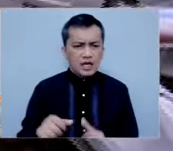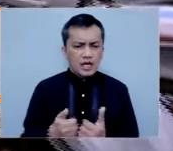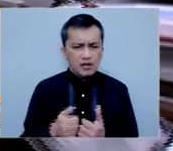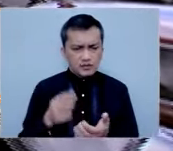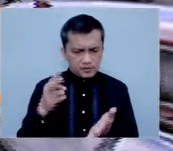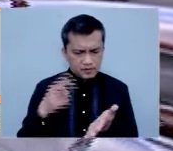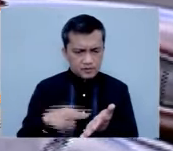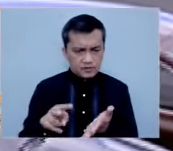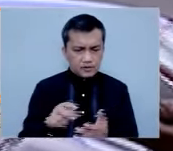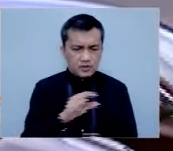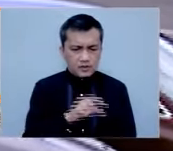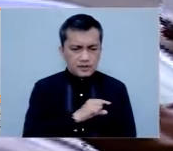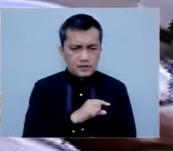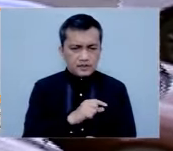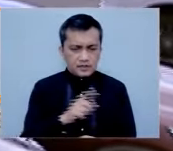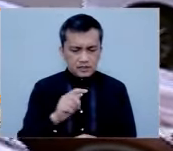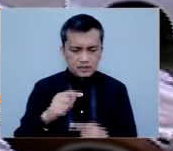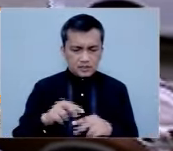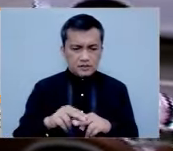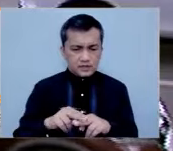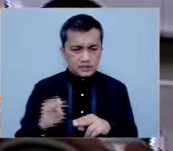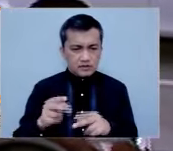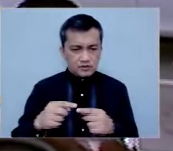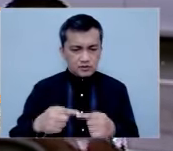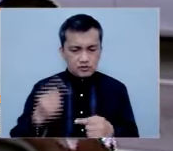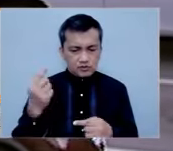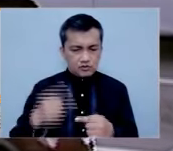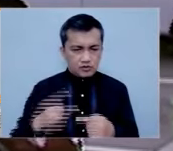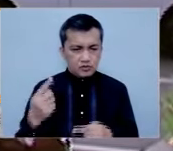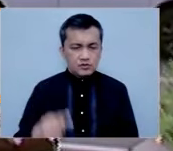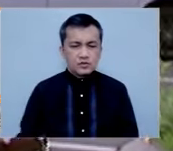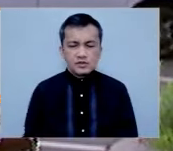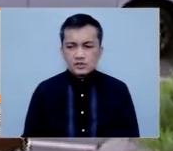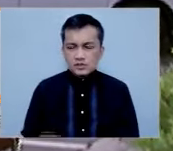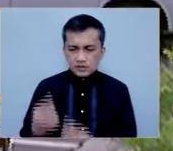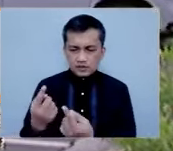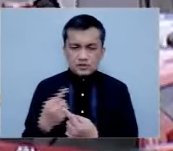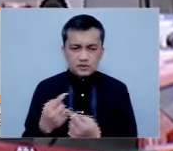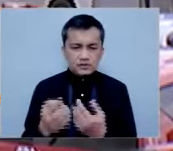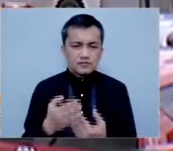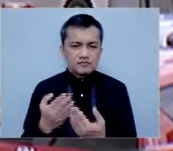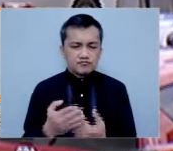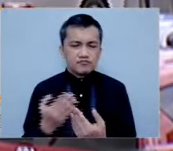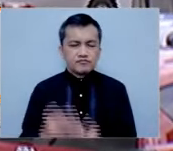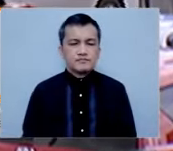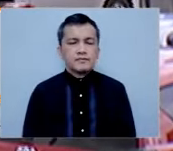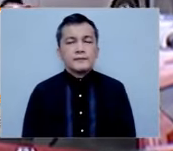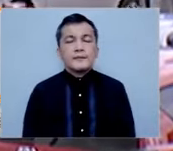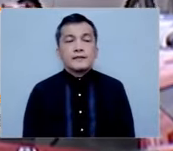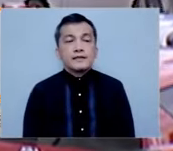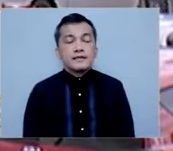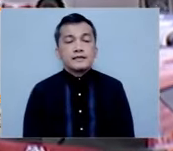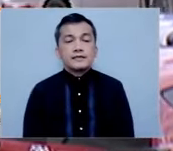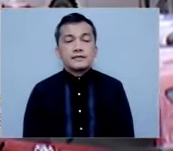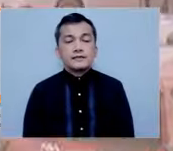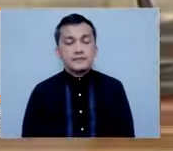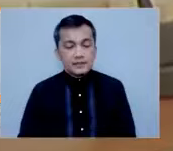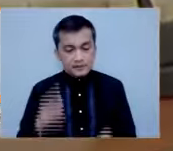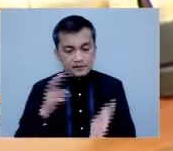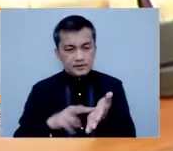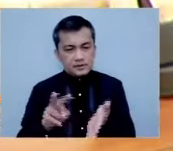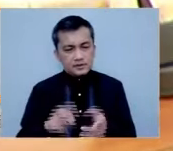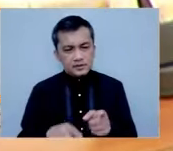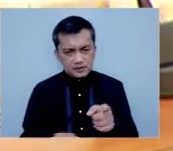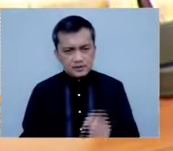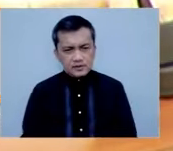sa toll discount. Sagot ni Salceda. Senior citizen is easy to validate. Ikaw talaga. Ay,